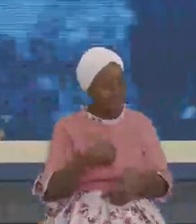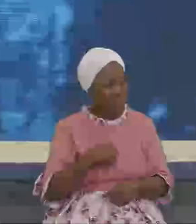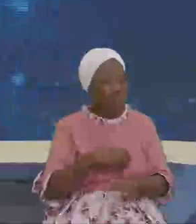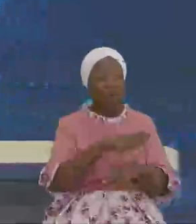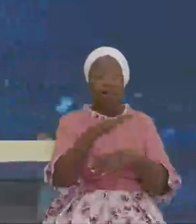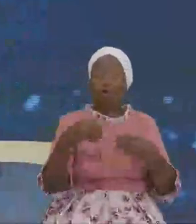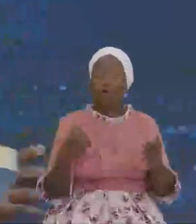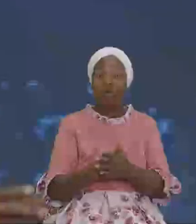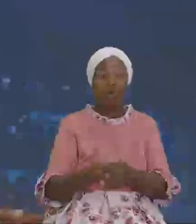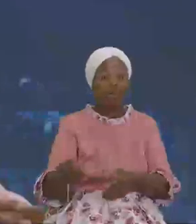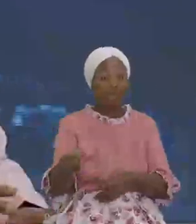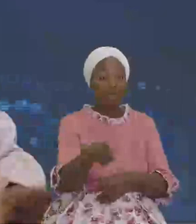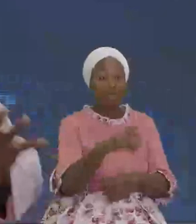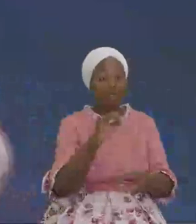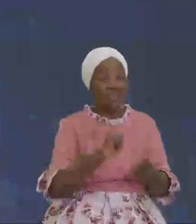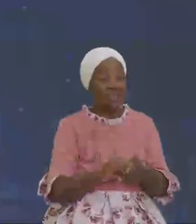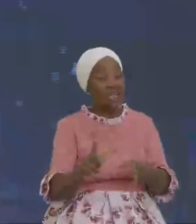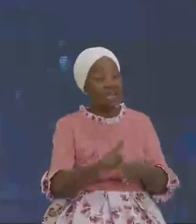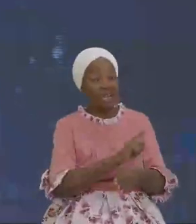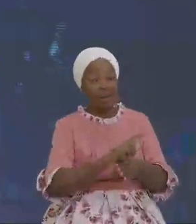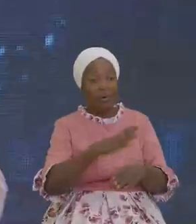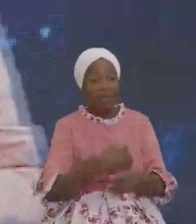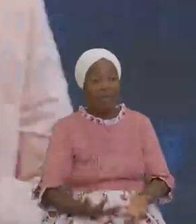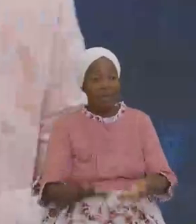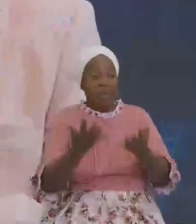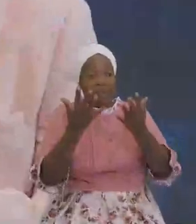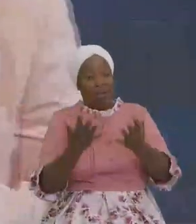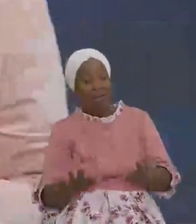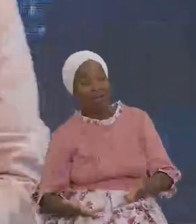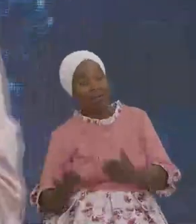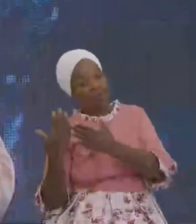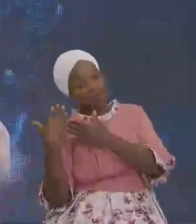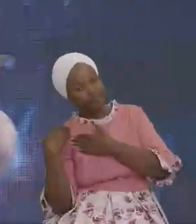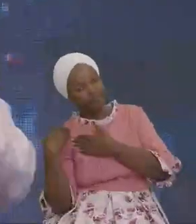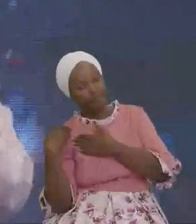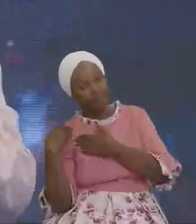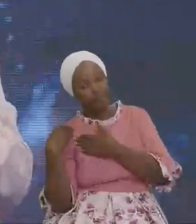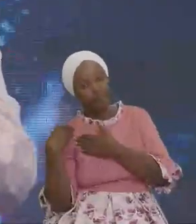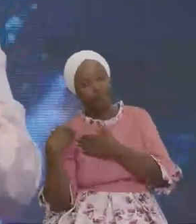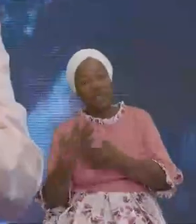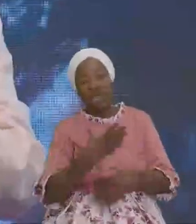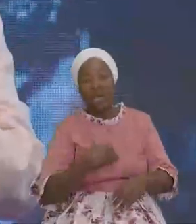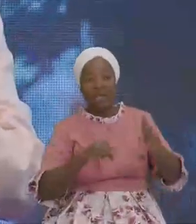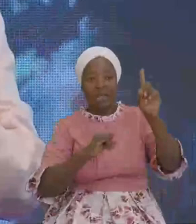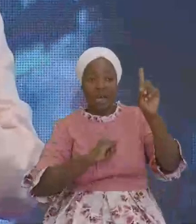Venez à moi. Vous tous qui êtes fatigués et chargés,